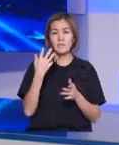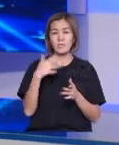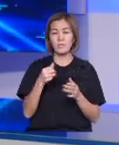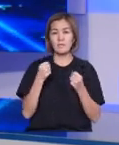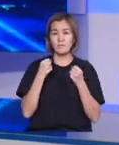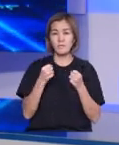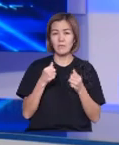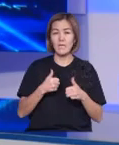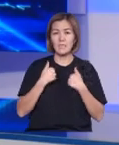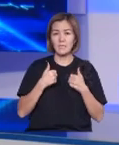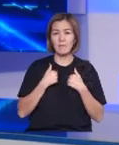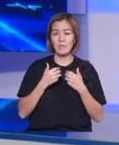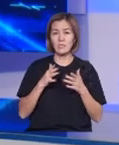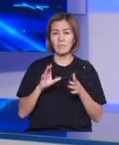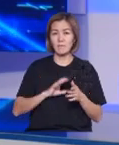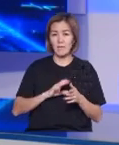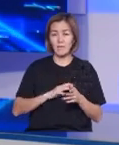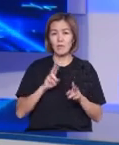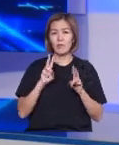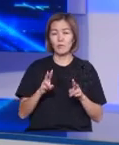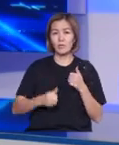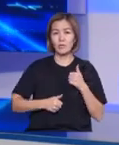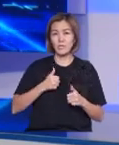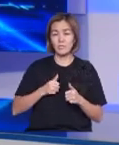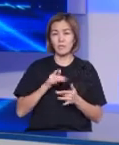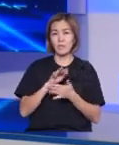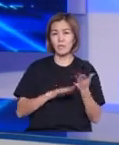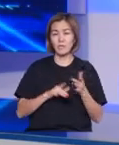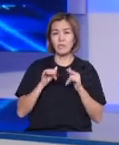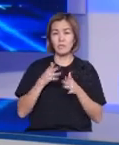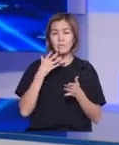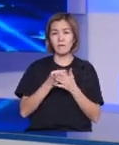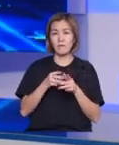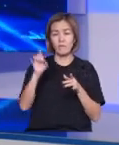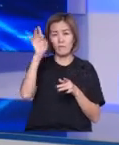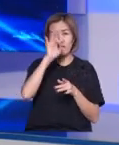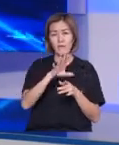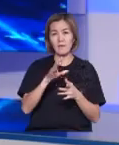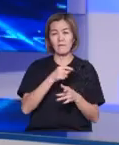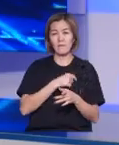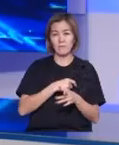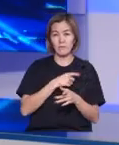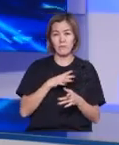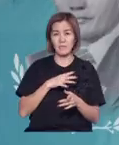250 борцов, стремящихся не только к медалям, но и к чести продолжить дело своего великого предшественника.